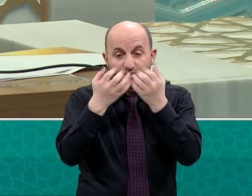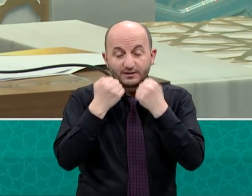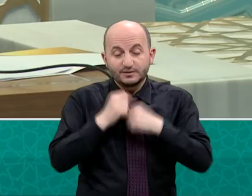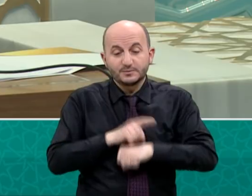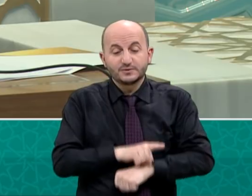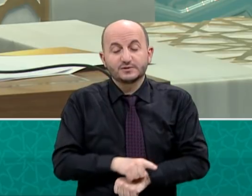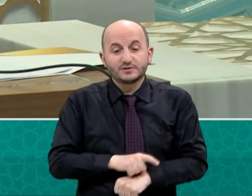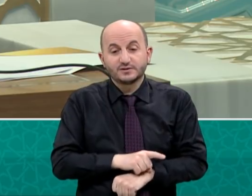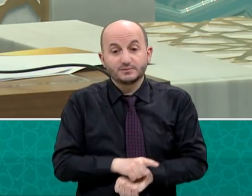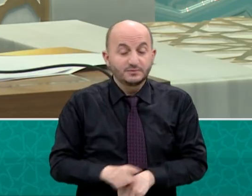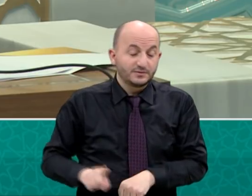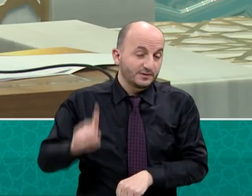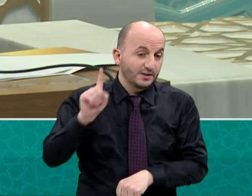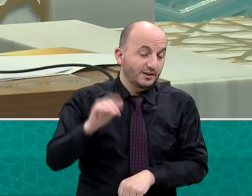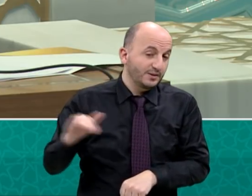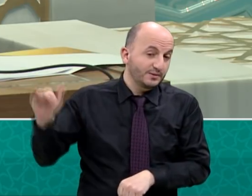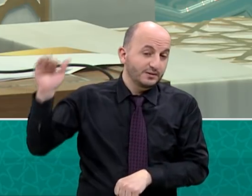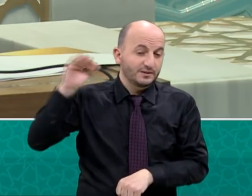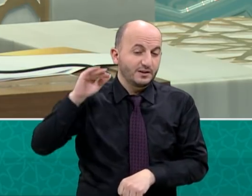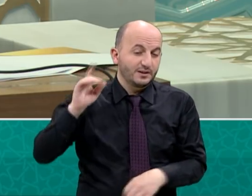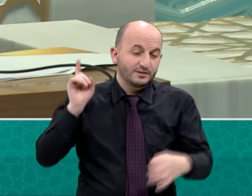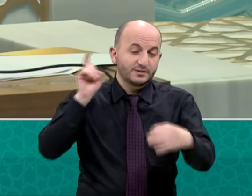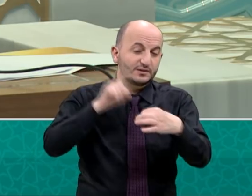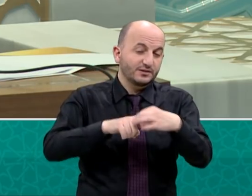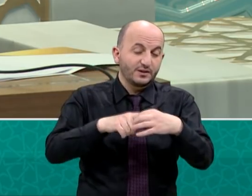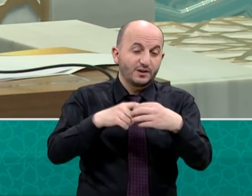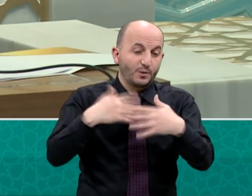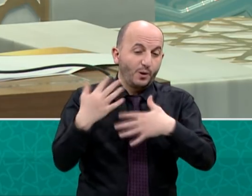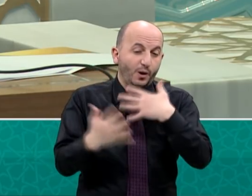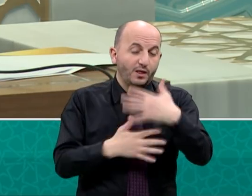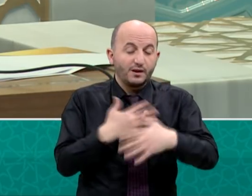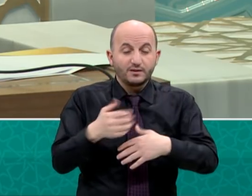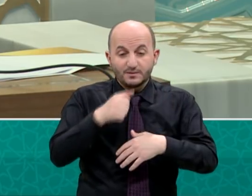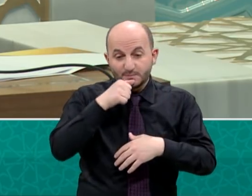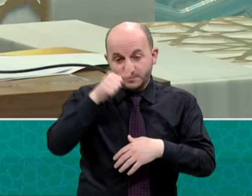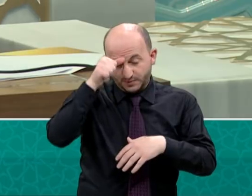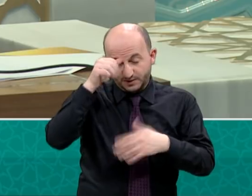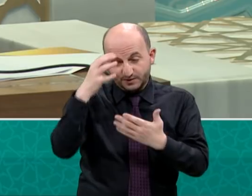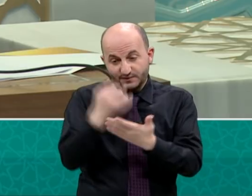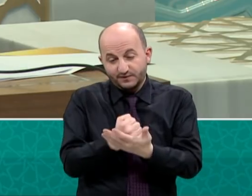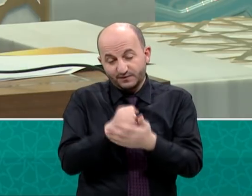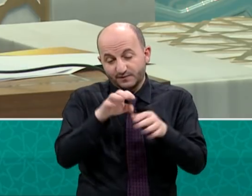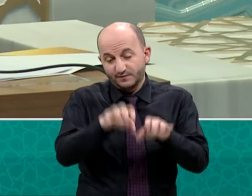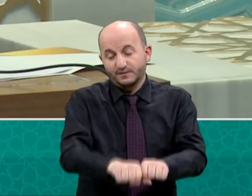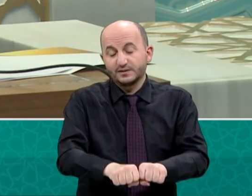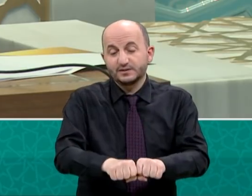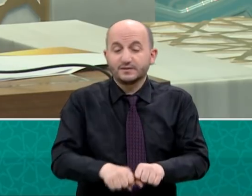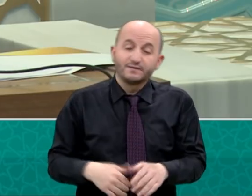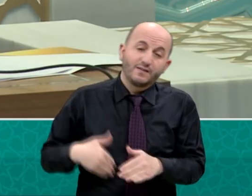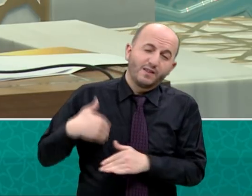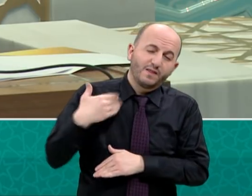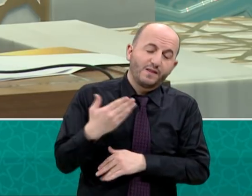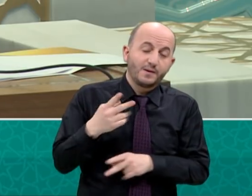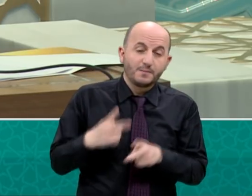aldığımızda, Allah-u Teala'nın hicret olayını ve Mekke'nin fethini veyahut da diğer